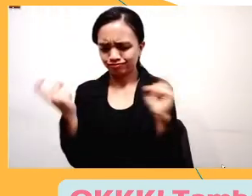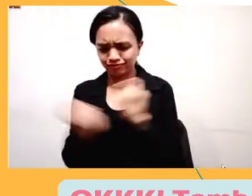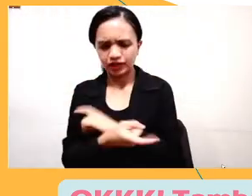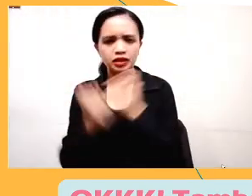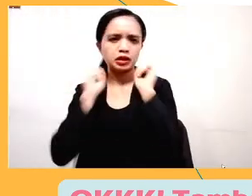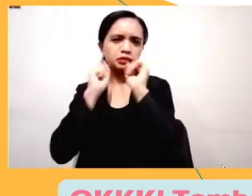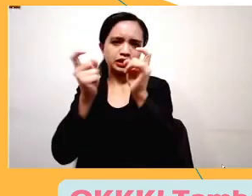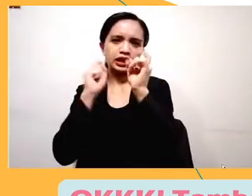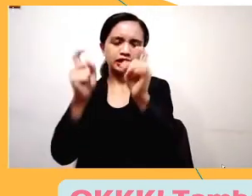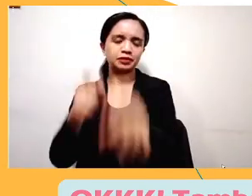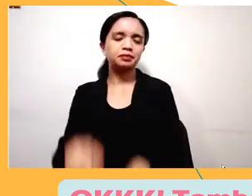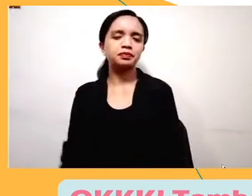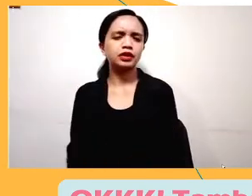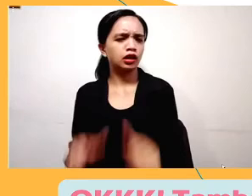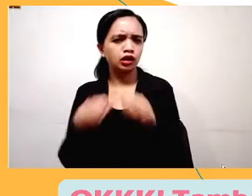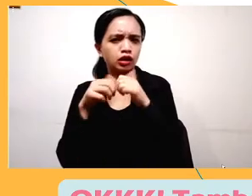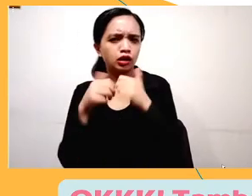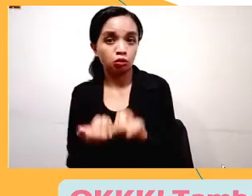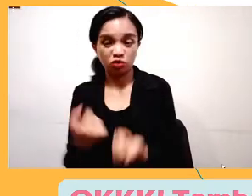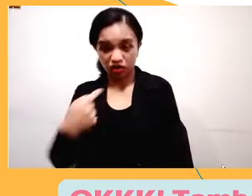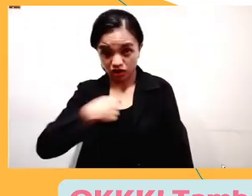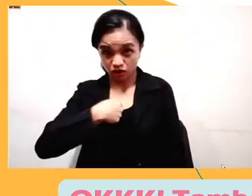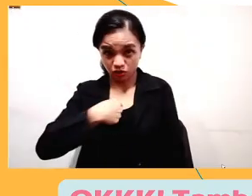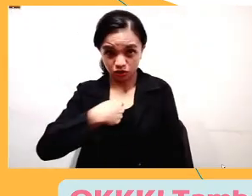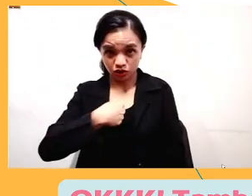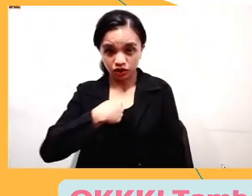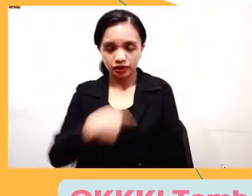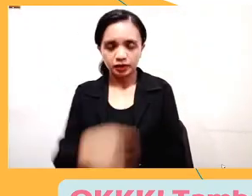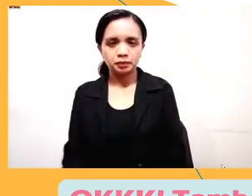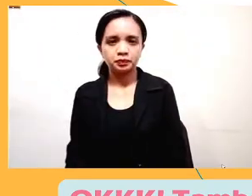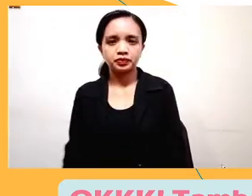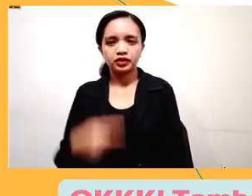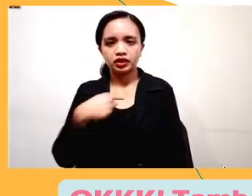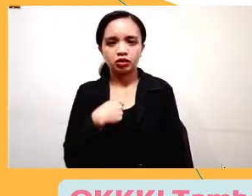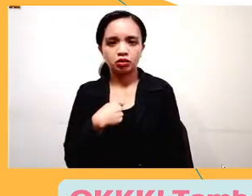So paano yun? Ako nga na ano na